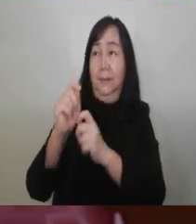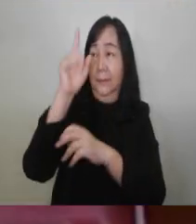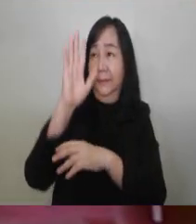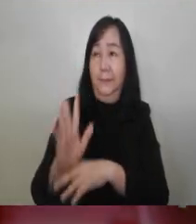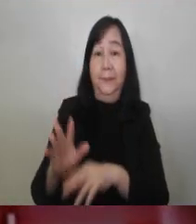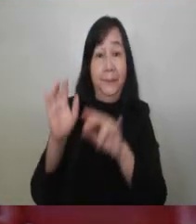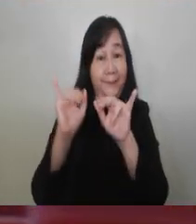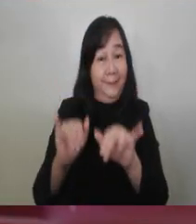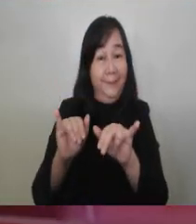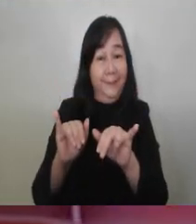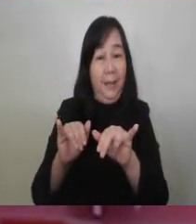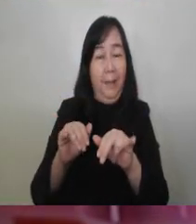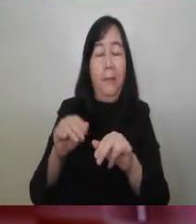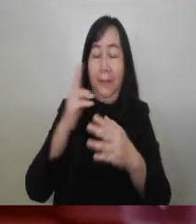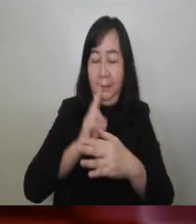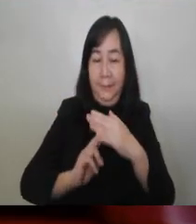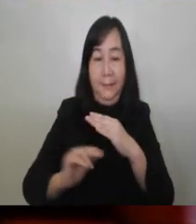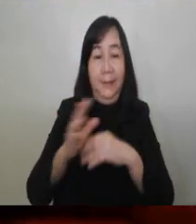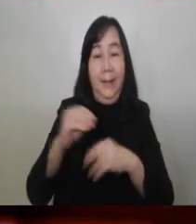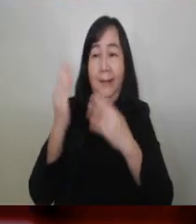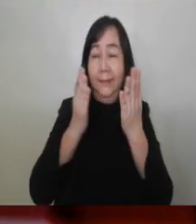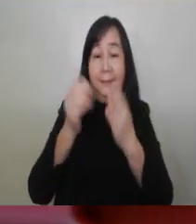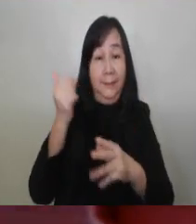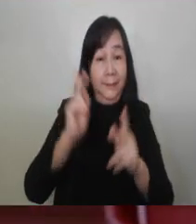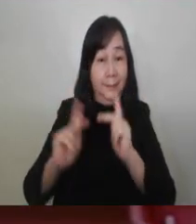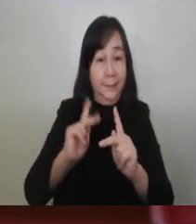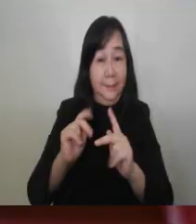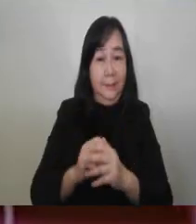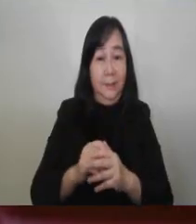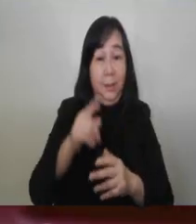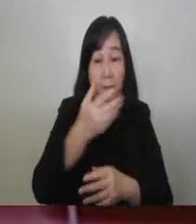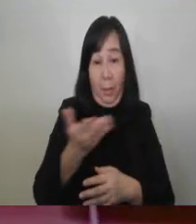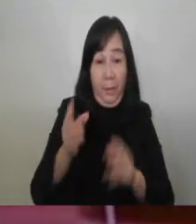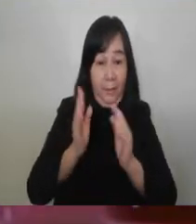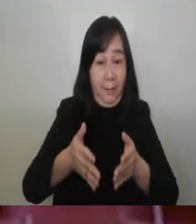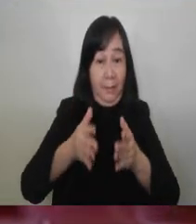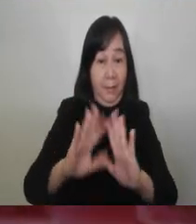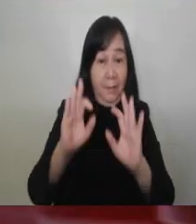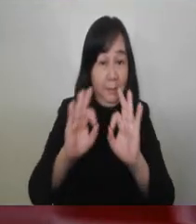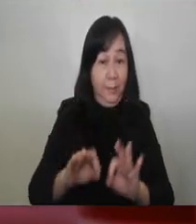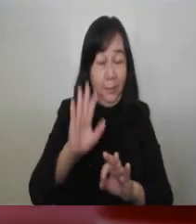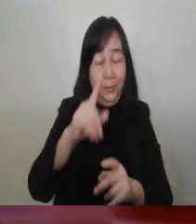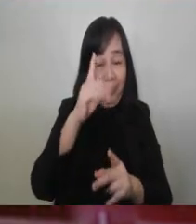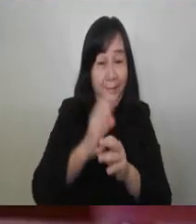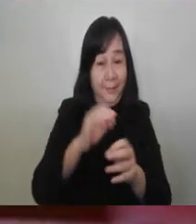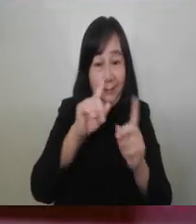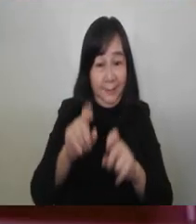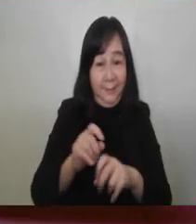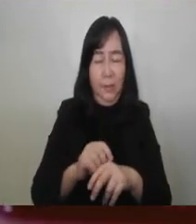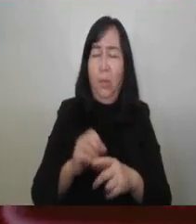sa Diyos, mananatiling mapagkumbaba at maglilingkod sa iba. Hinahayaan mo bang hubugin ng Diyos ang